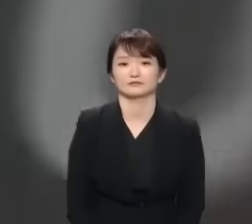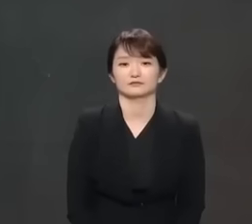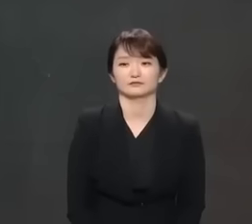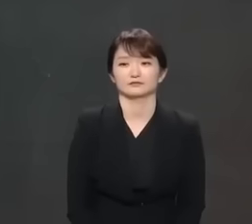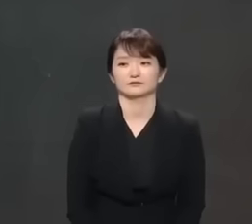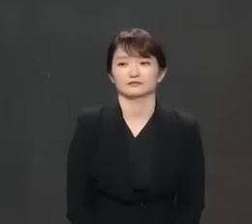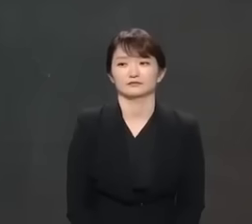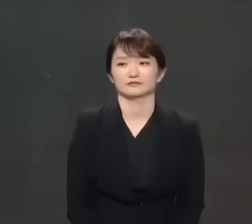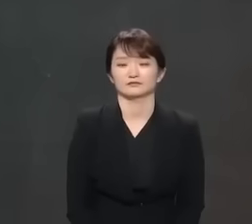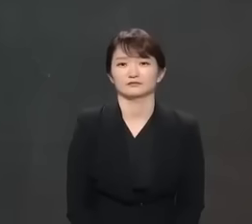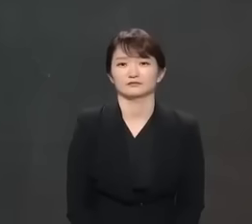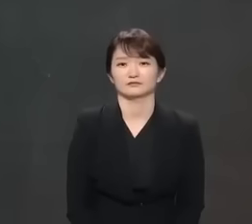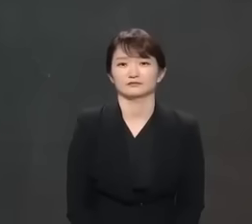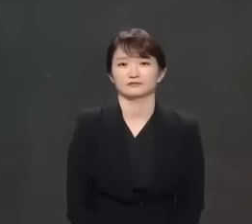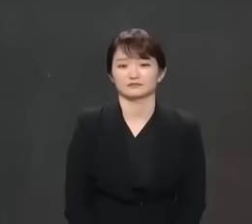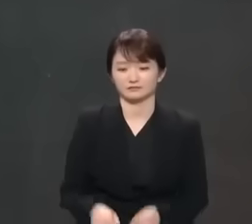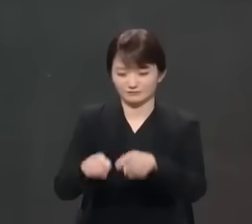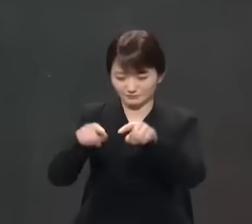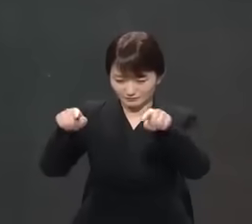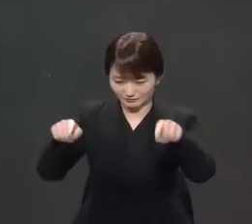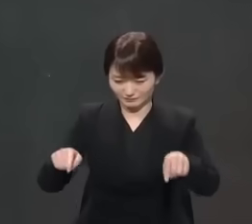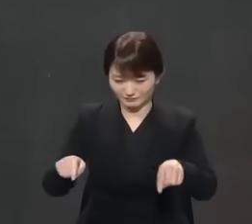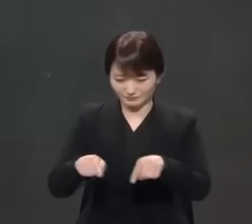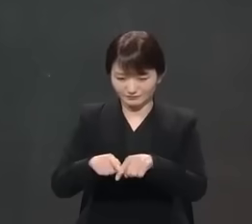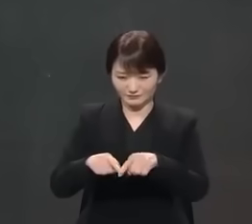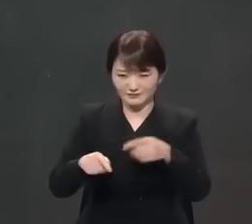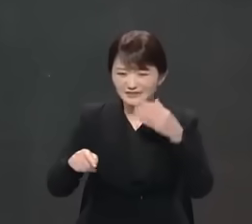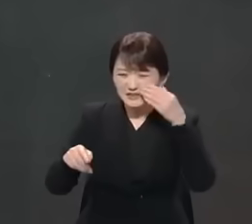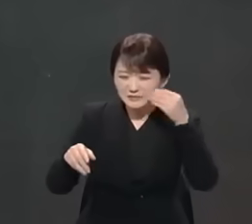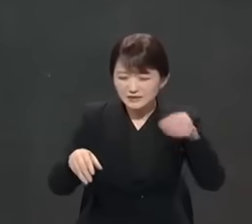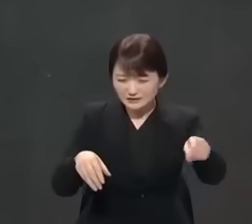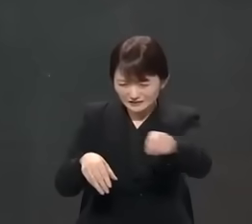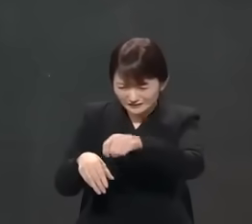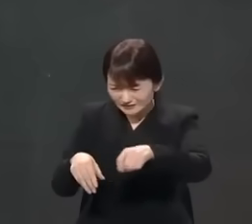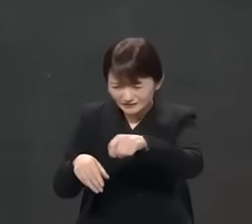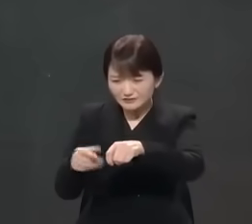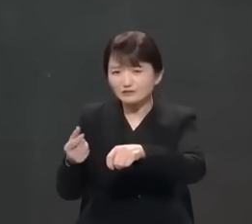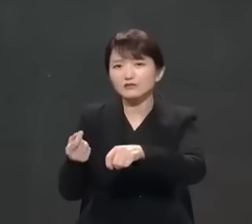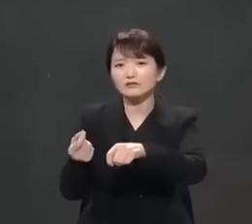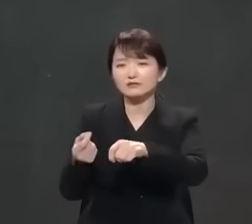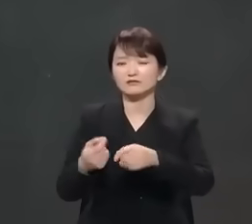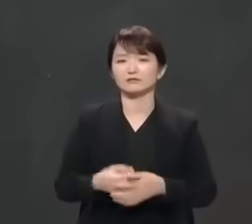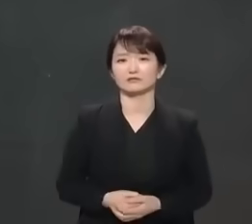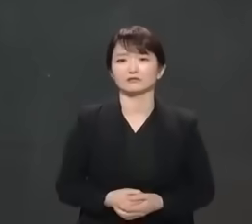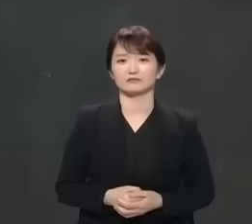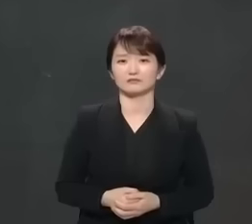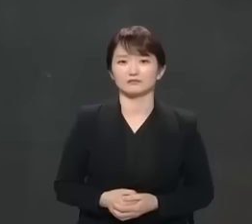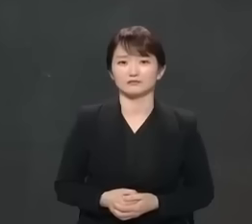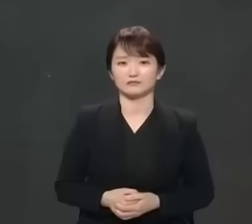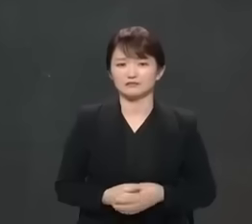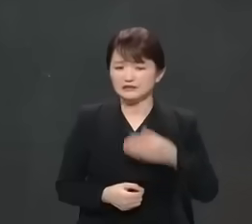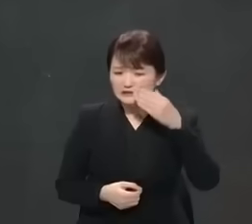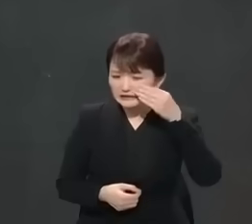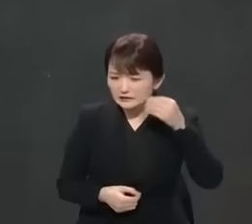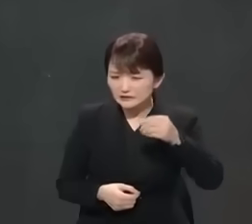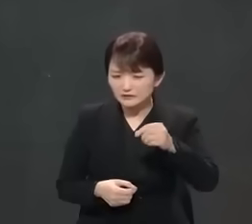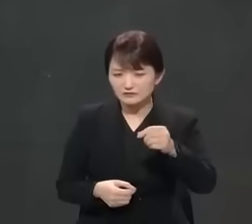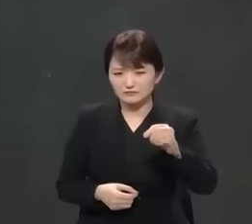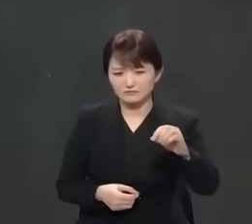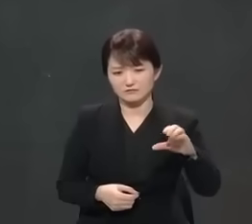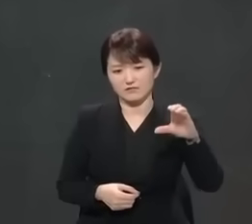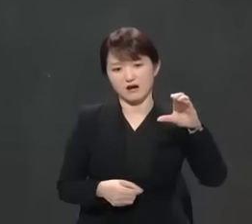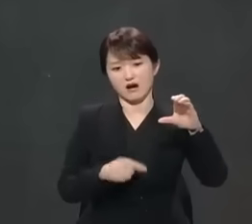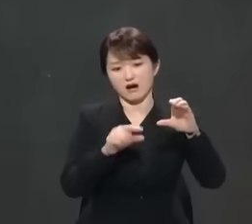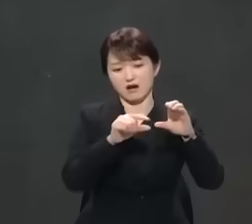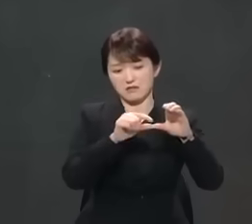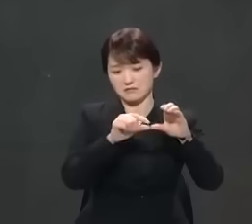짚어보죠 그렇습니다 이건 영락없이 저 불판 딱이죠 그러니까 먹을 용도가 아닌 걸로 보인다라는 거